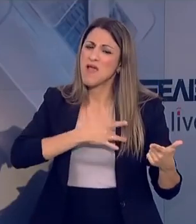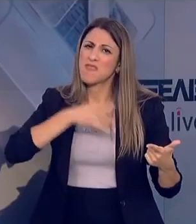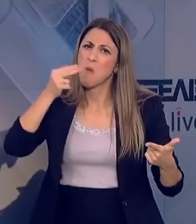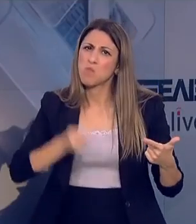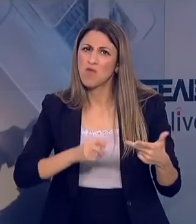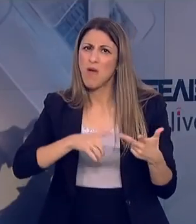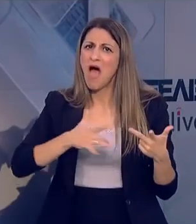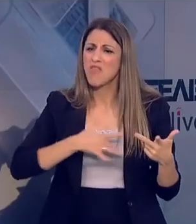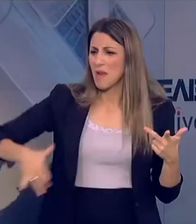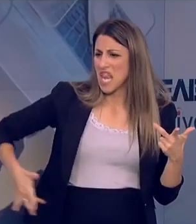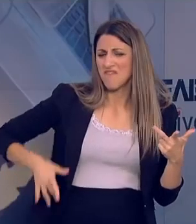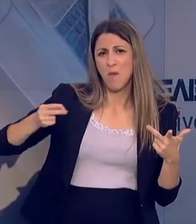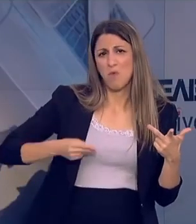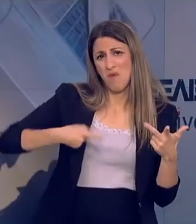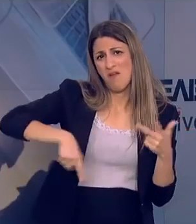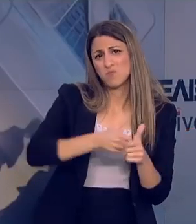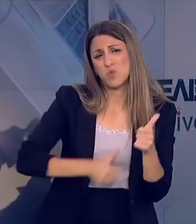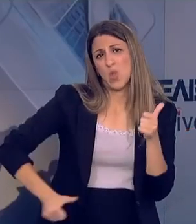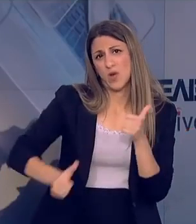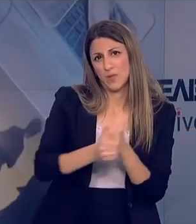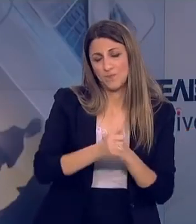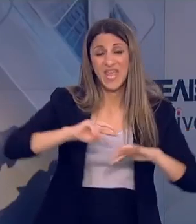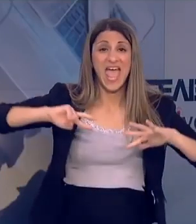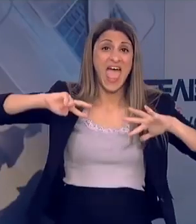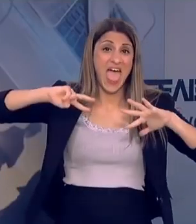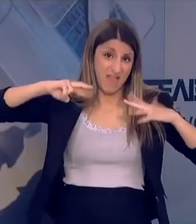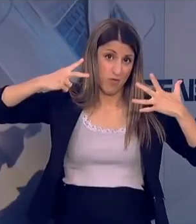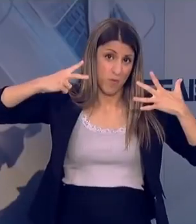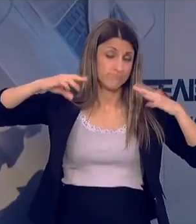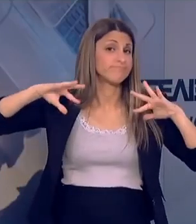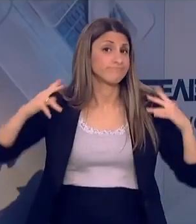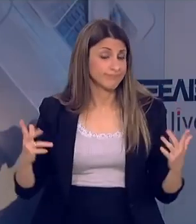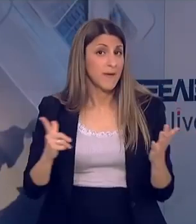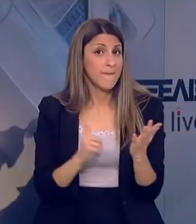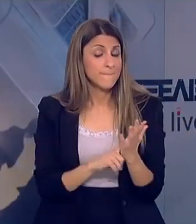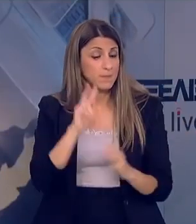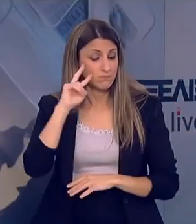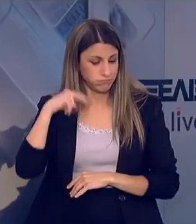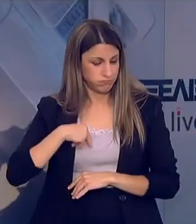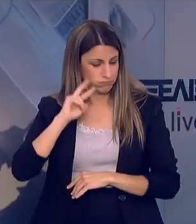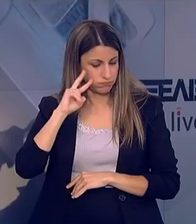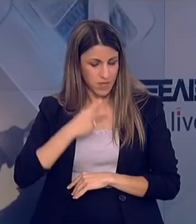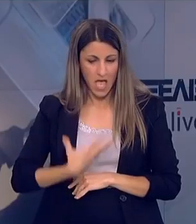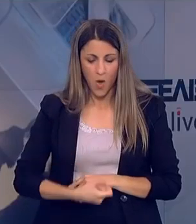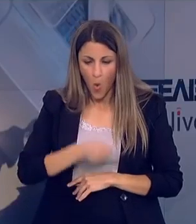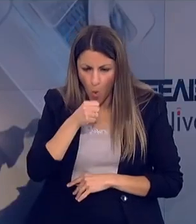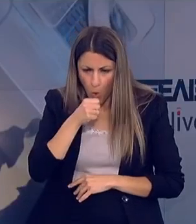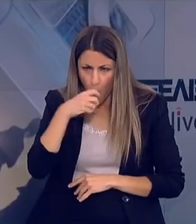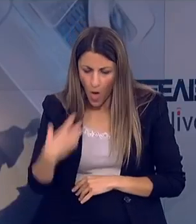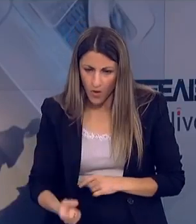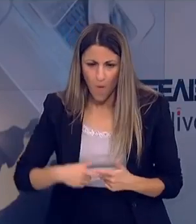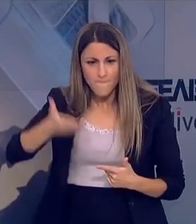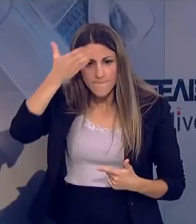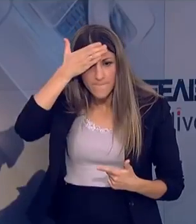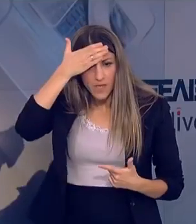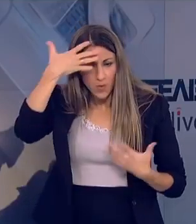μας δραστηριότητες. Και έβδομον, και βέβαια πολύ σημαντικό, η επιτήρηση της υγείας μας για συμπτώματα συμβατά με τον ιό